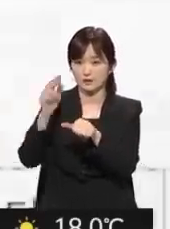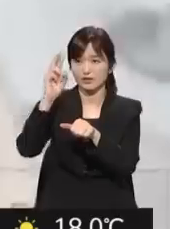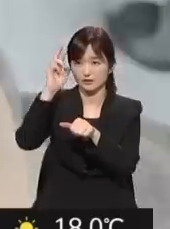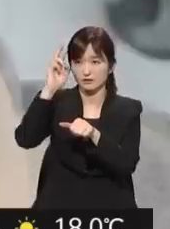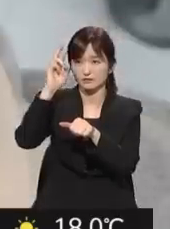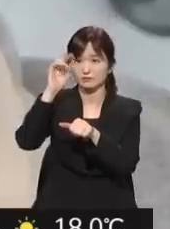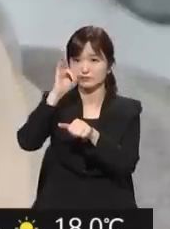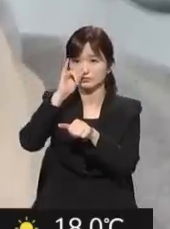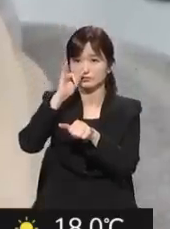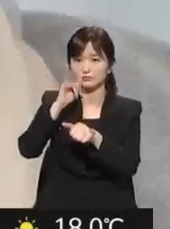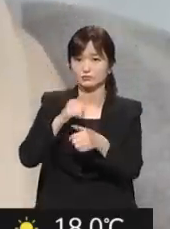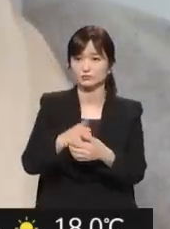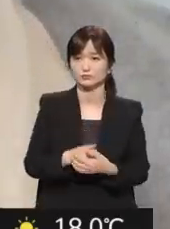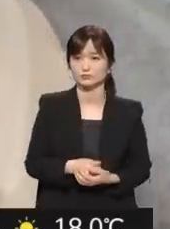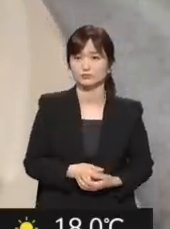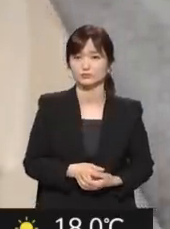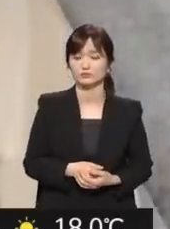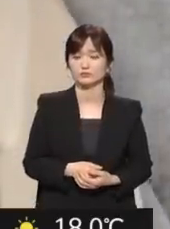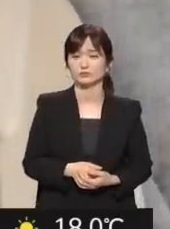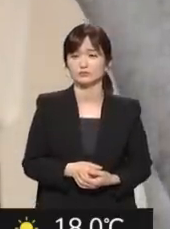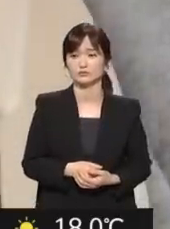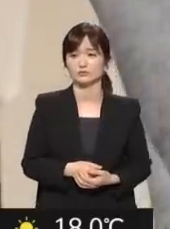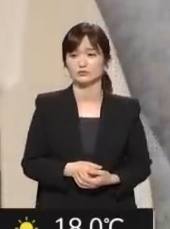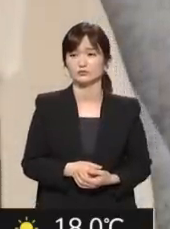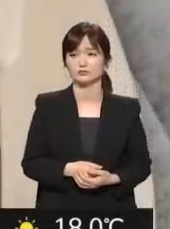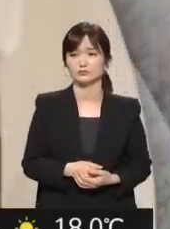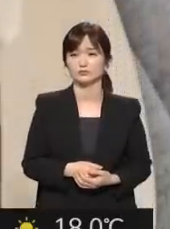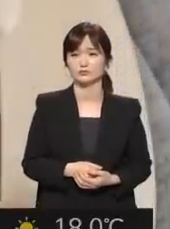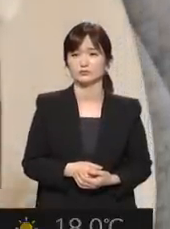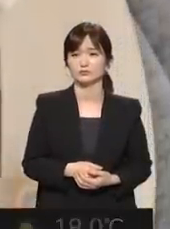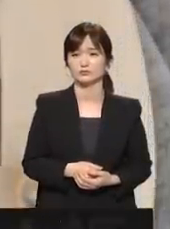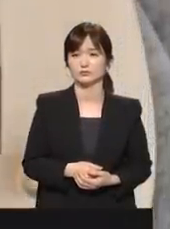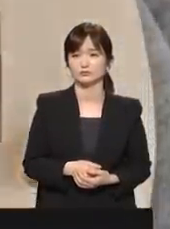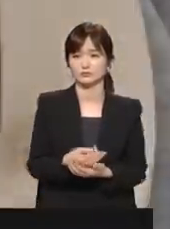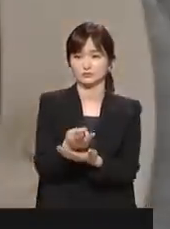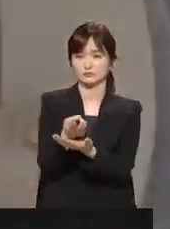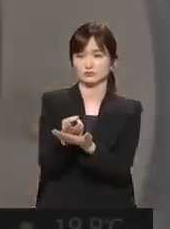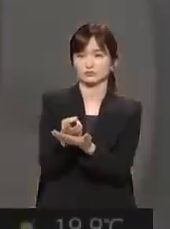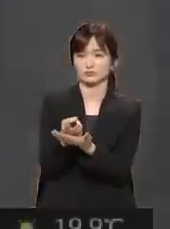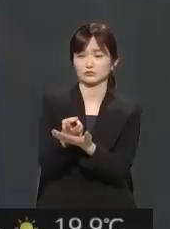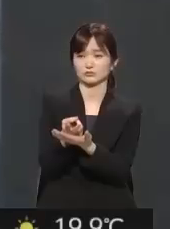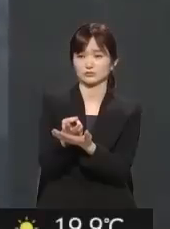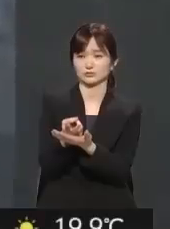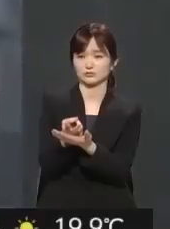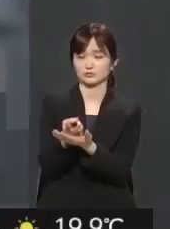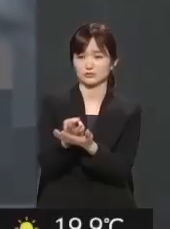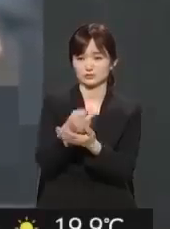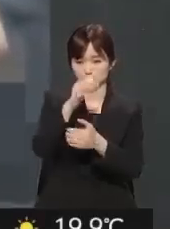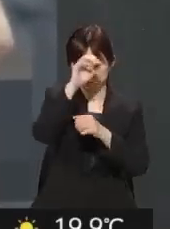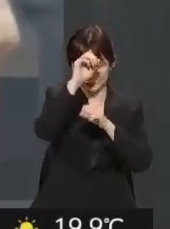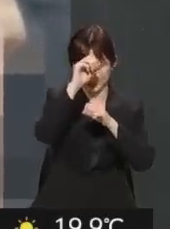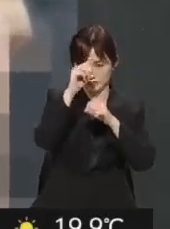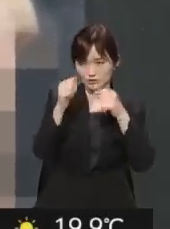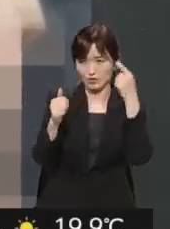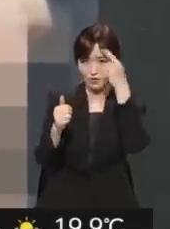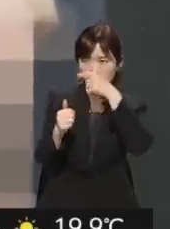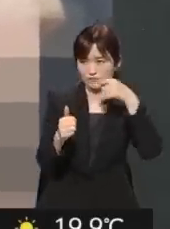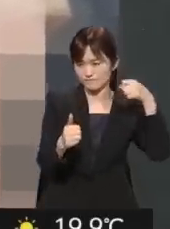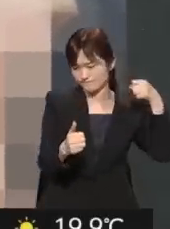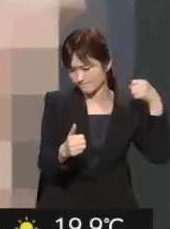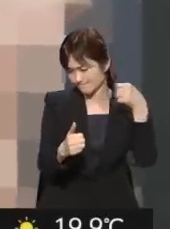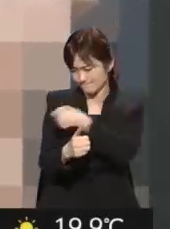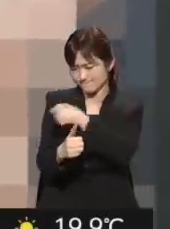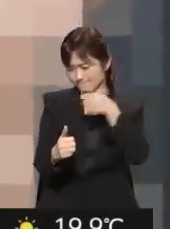가능성도 있다 이렇게 얘기할 정도라는 많은데 아까 여러분 보실 때 누워 있는 상태에서 발로 얼굴을 갖다가 차고 있지 않습니까 그래서